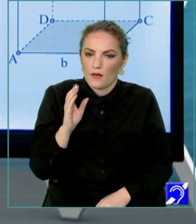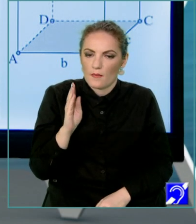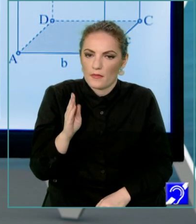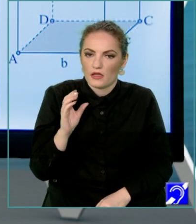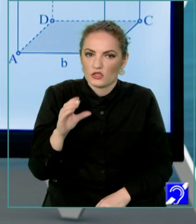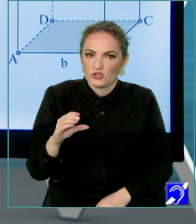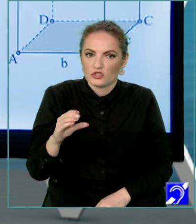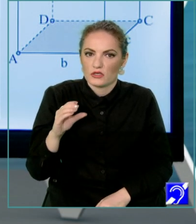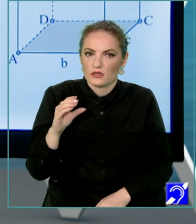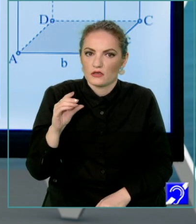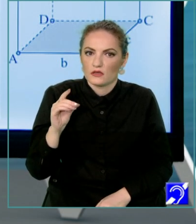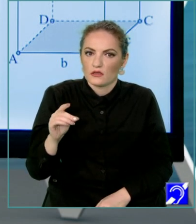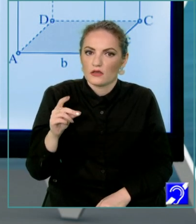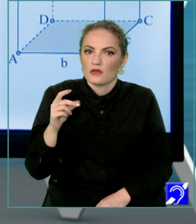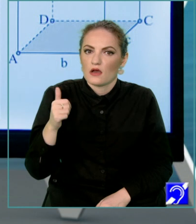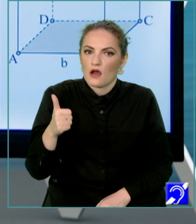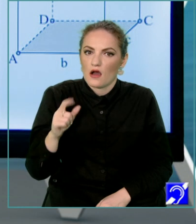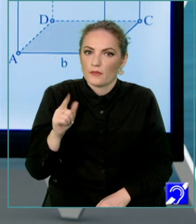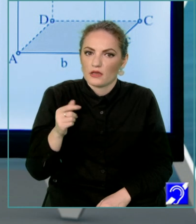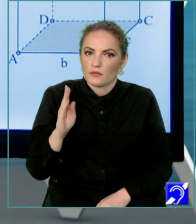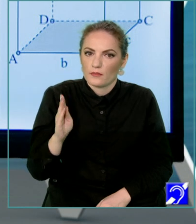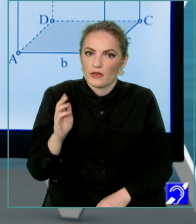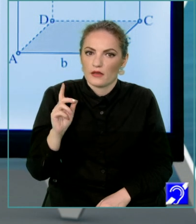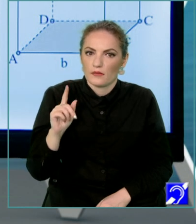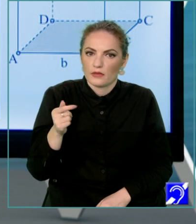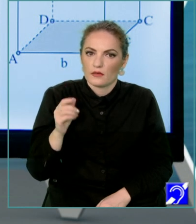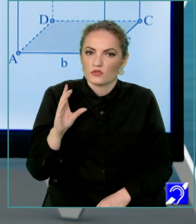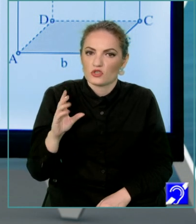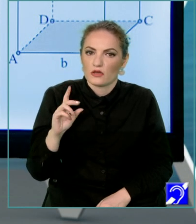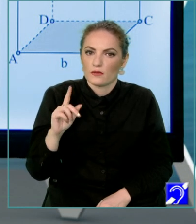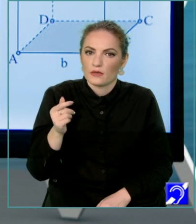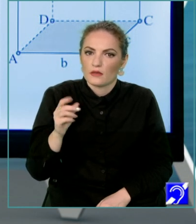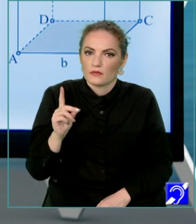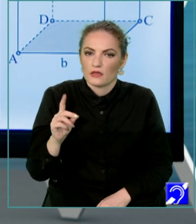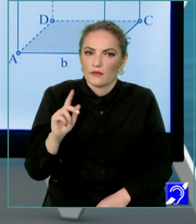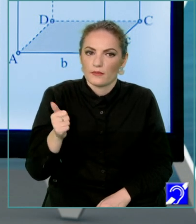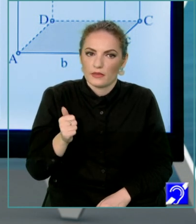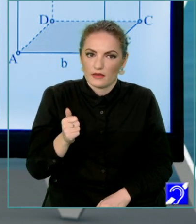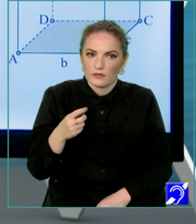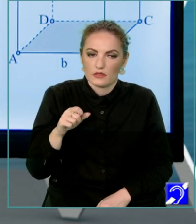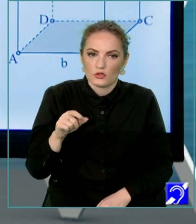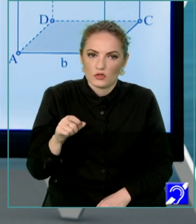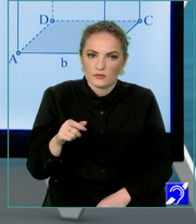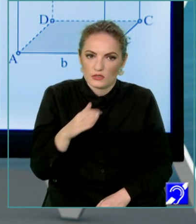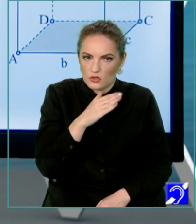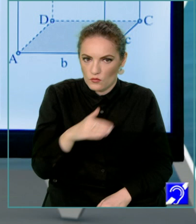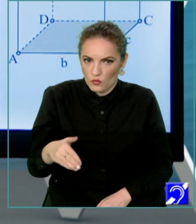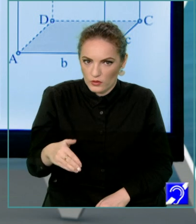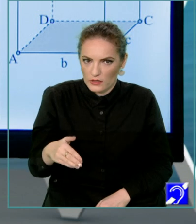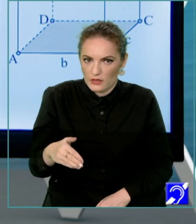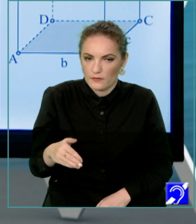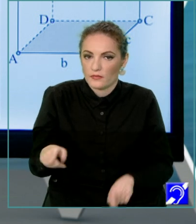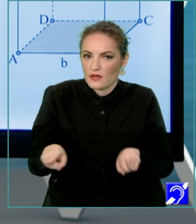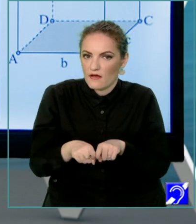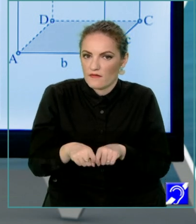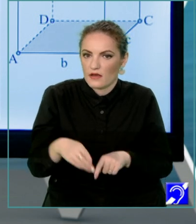b prim c prim D prim 12 muchii congruente patru câte patru care